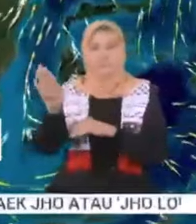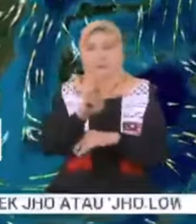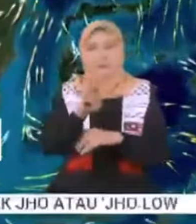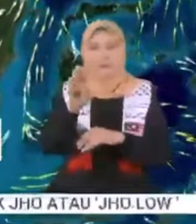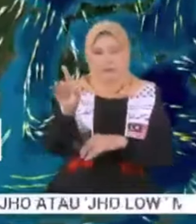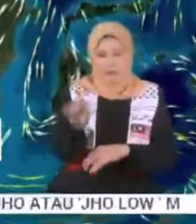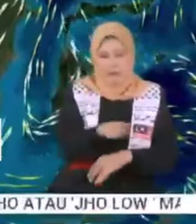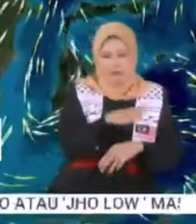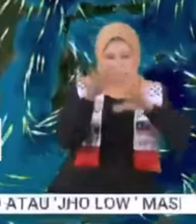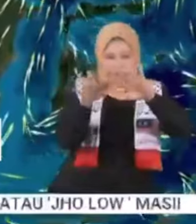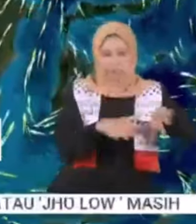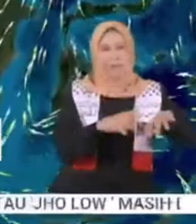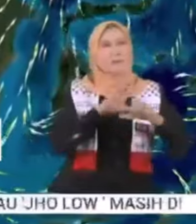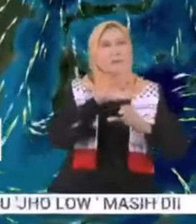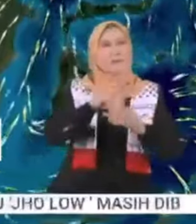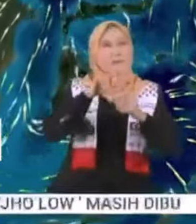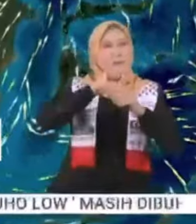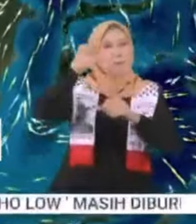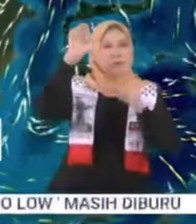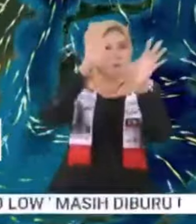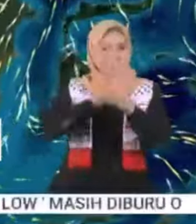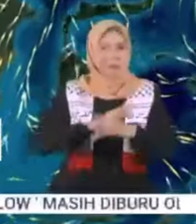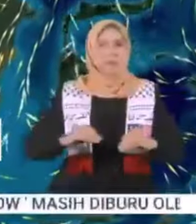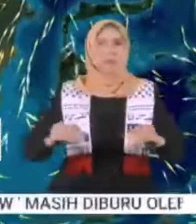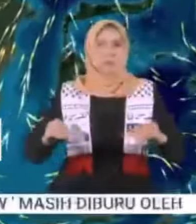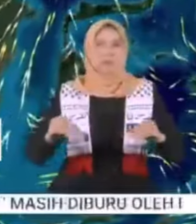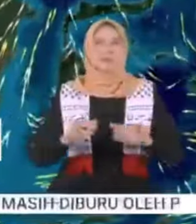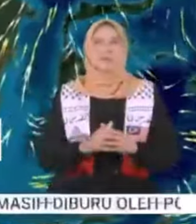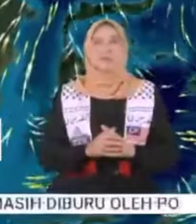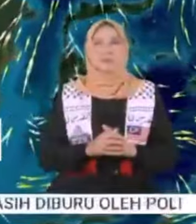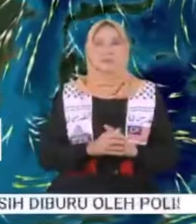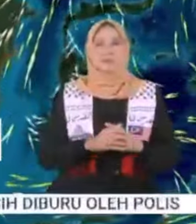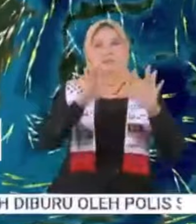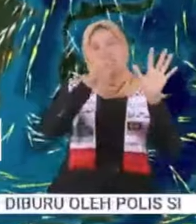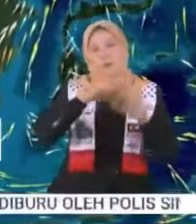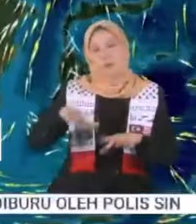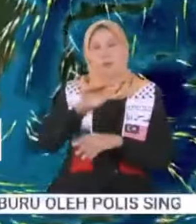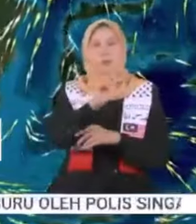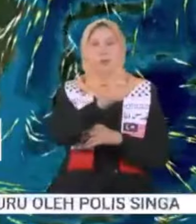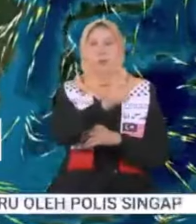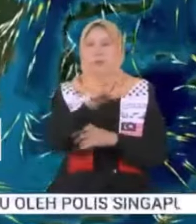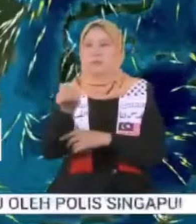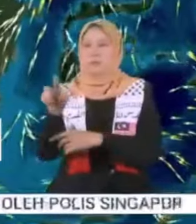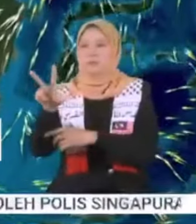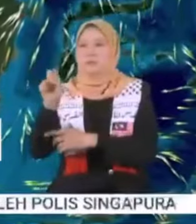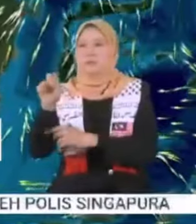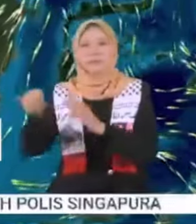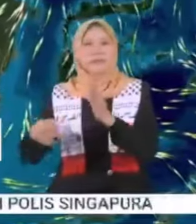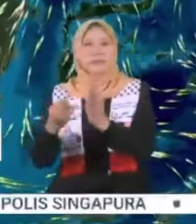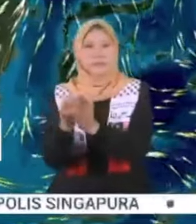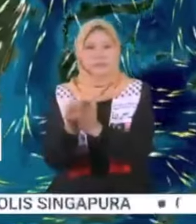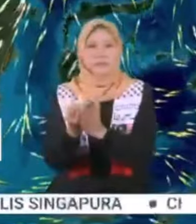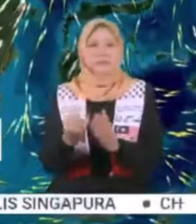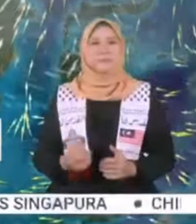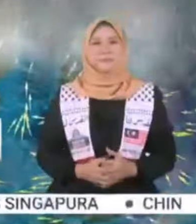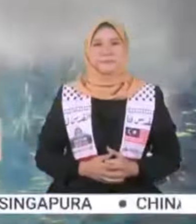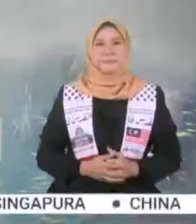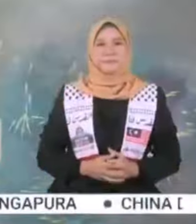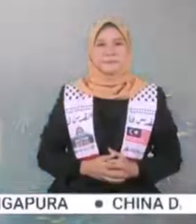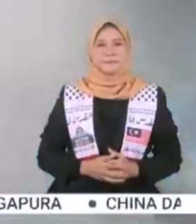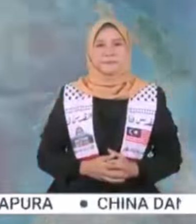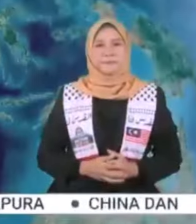semenanjung Malaysia termasuklah Sabah dan juga Sarawak dengan kelajuan yang agak sederhana kencang antara 10 hingga 30 km sejam.